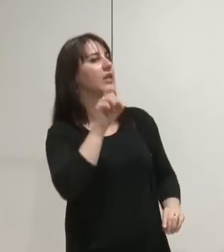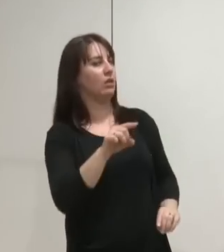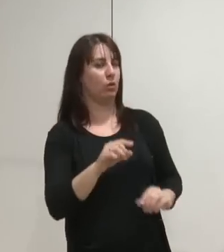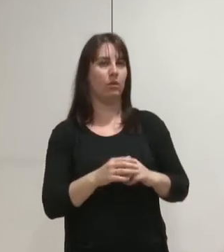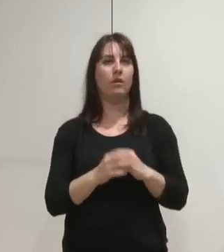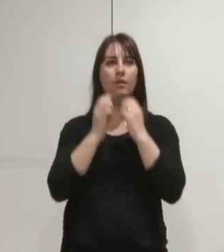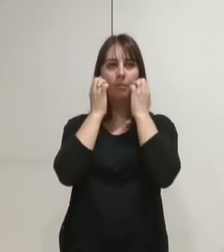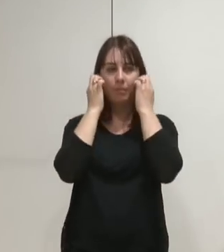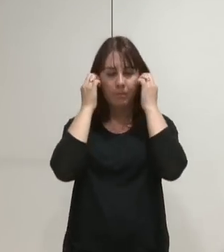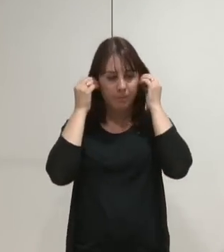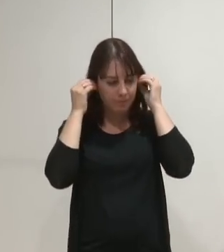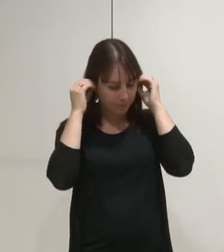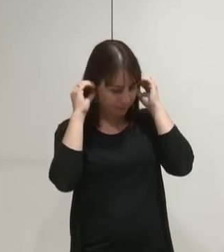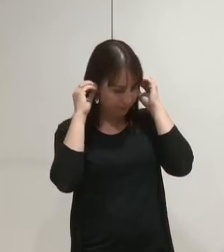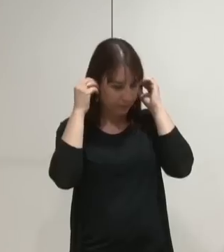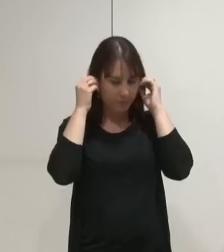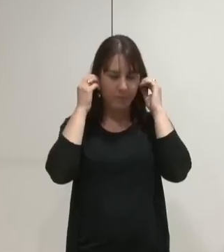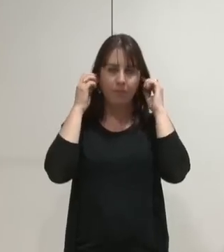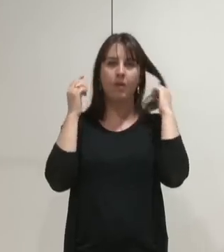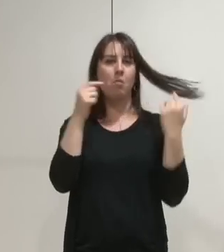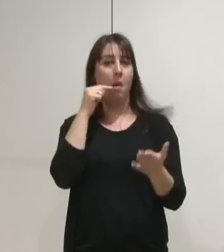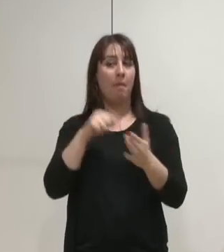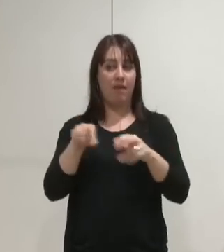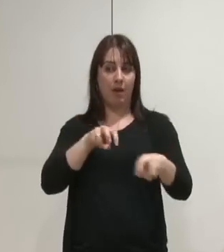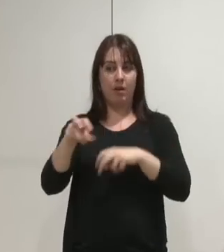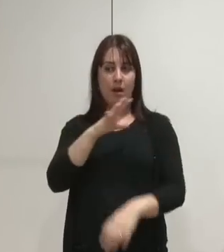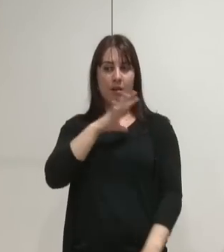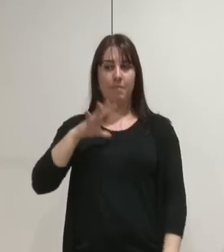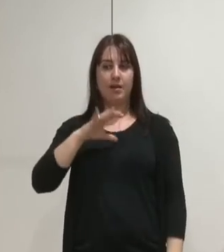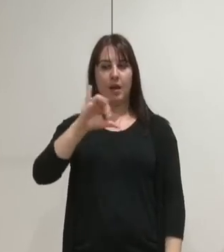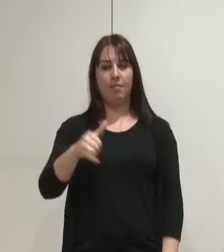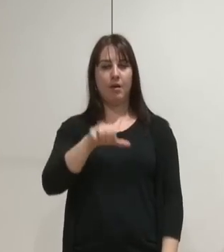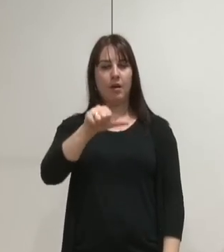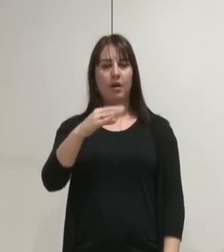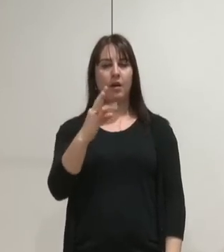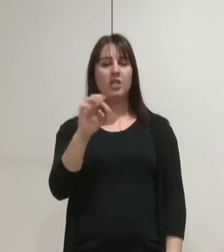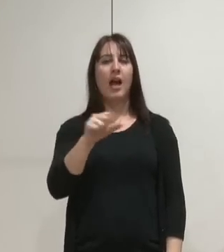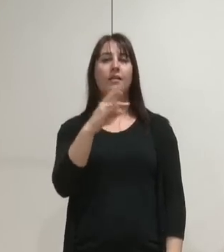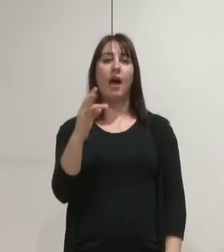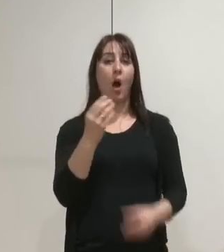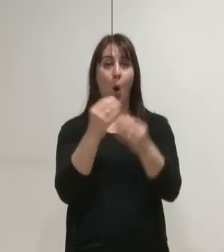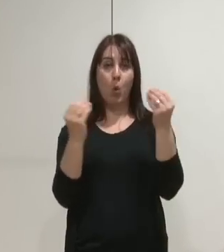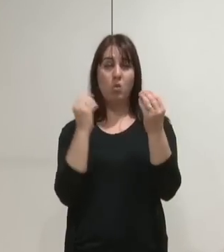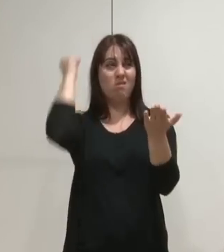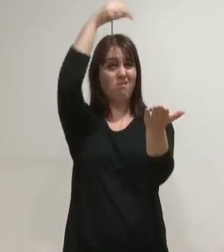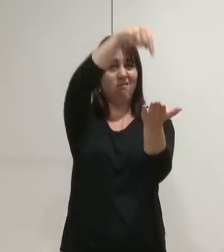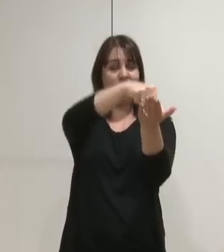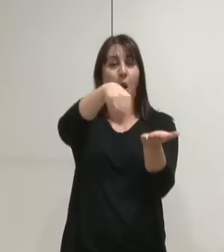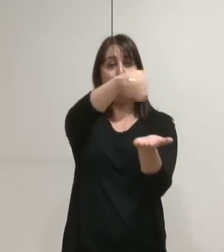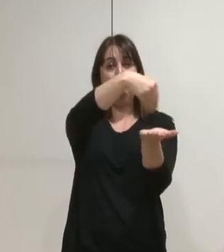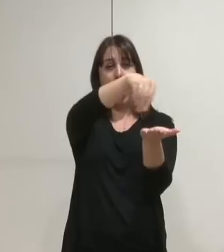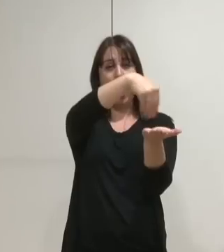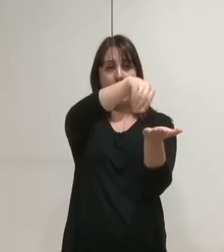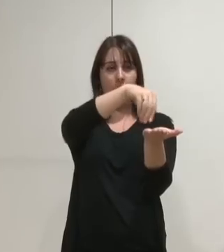préfère m'arrêter quelques minutes sur le déplacement de Madame Jaca à Montréal donc ce qui